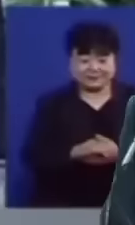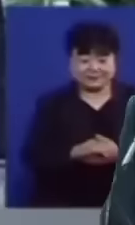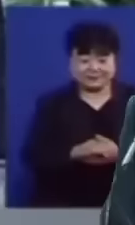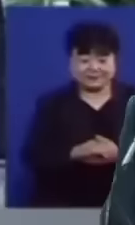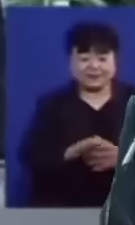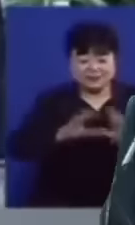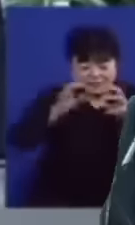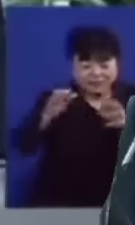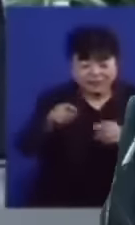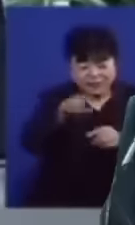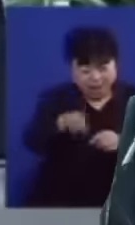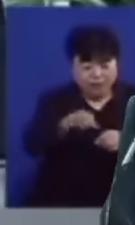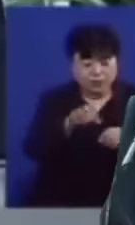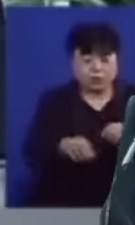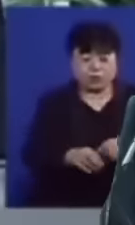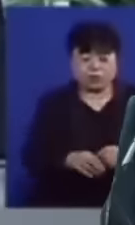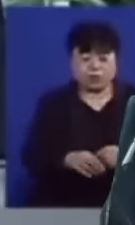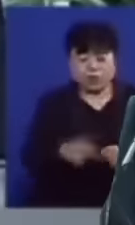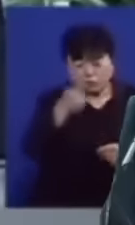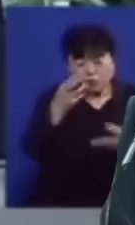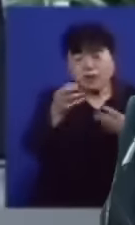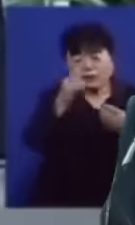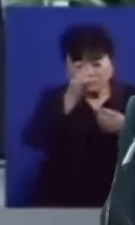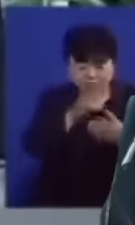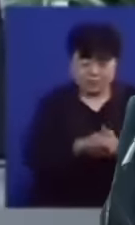이 세상에 어디 가도 부족함이 많지 않습니까?